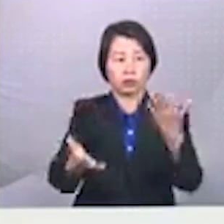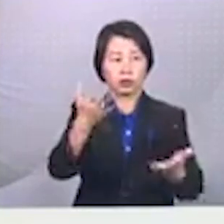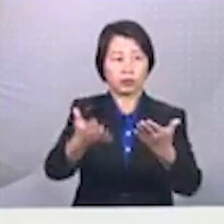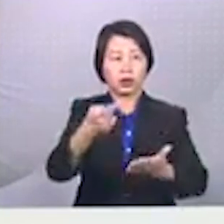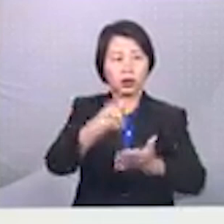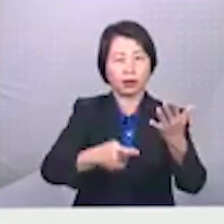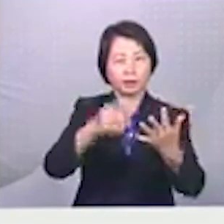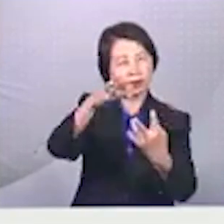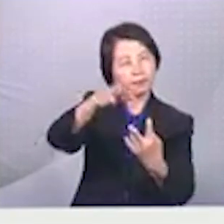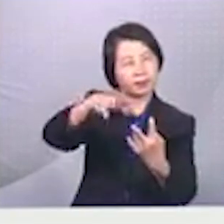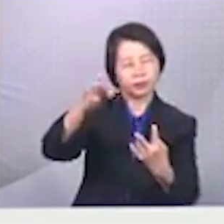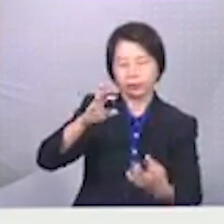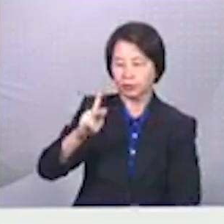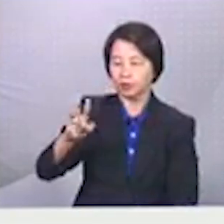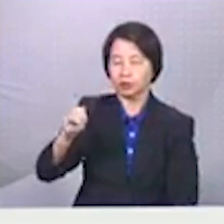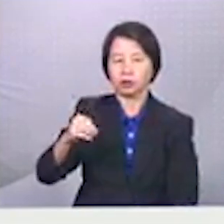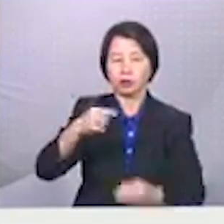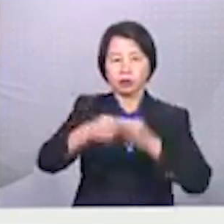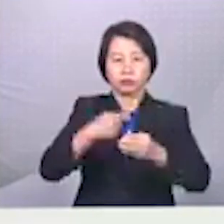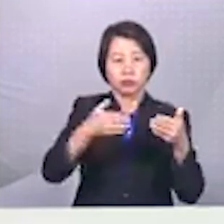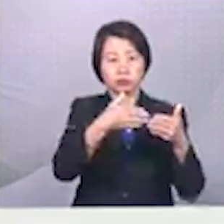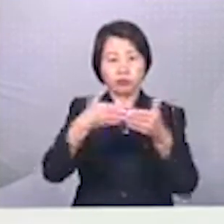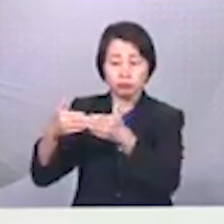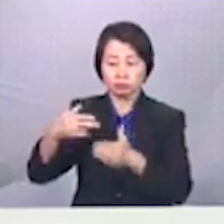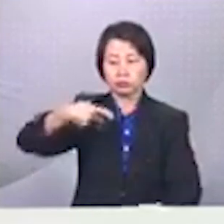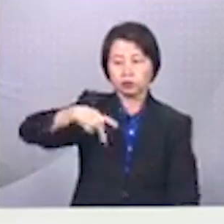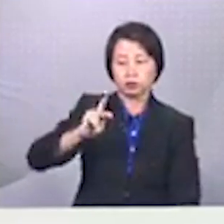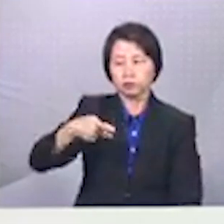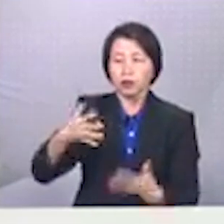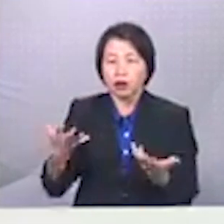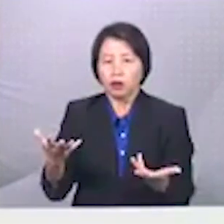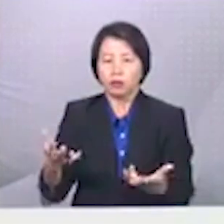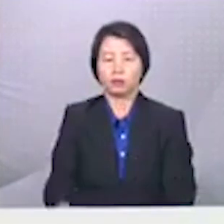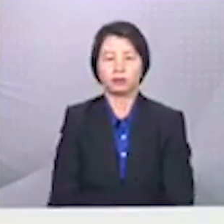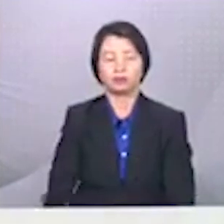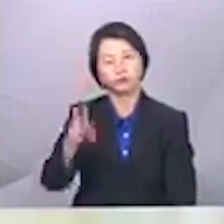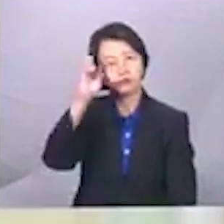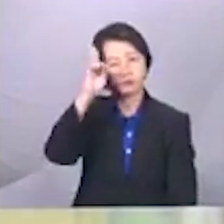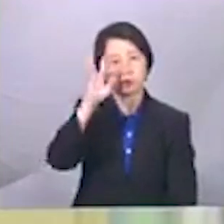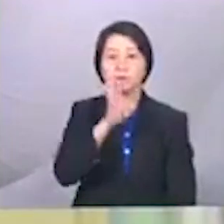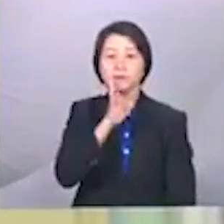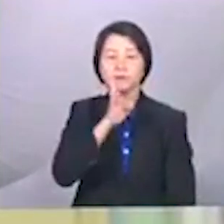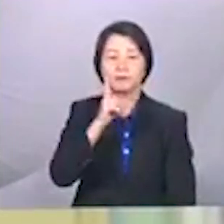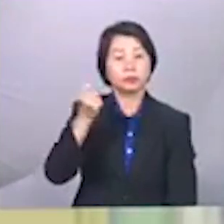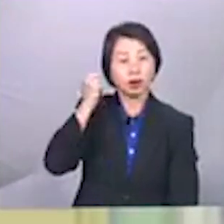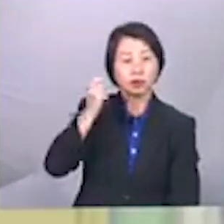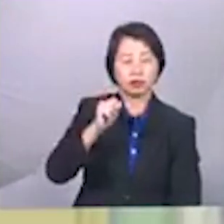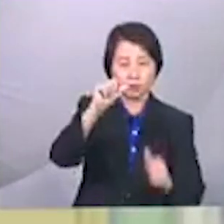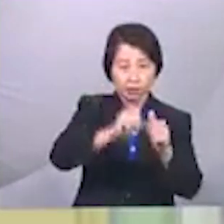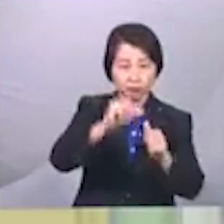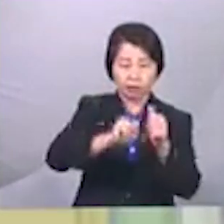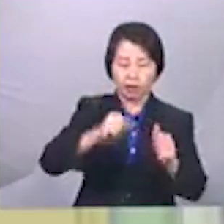antara option diberikan oleh KKM berhubung pelanjutan PKP ini? Seperti saya kata tadi, setiap